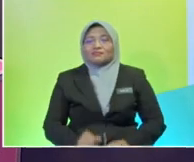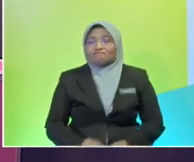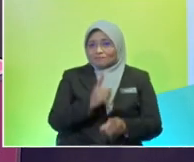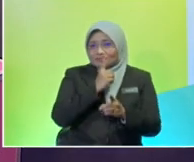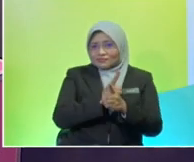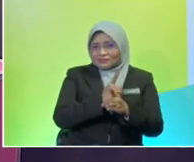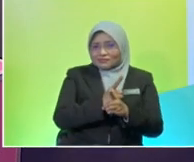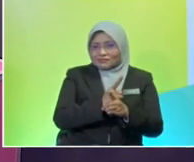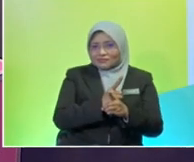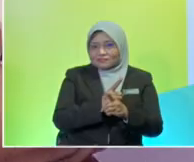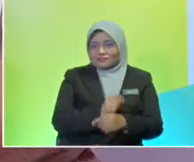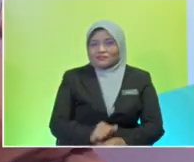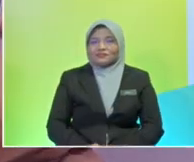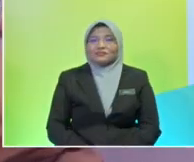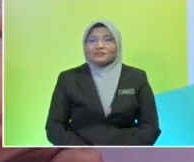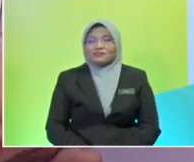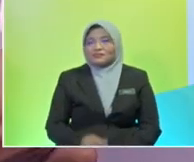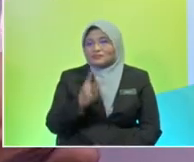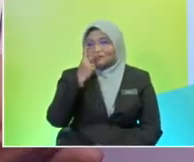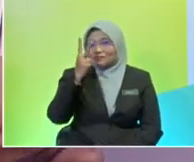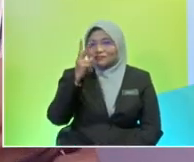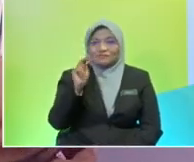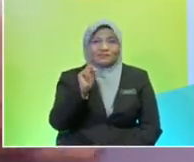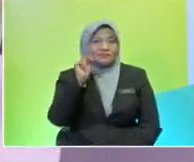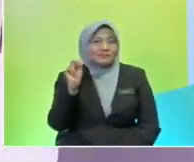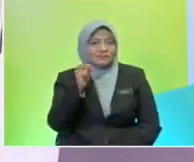bisa tanpa dulu lah nanti kita tanya